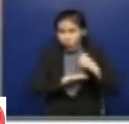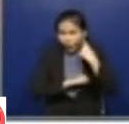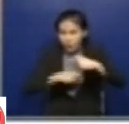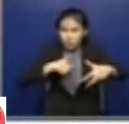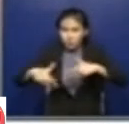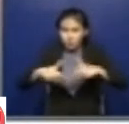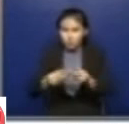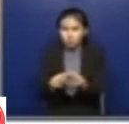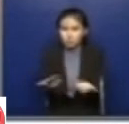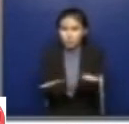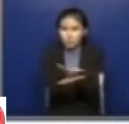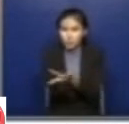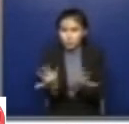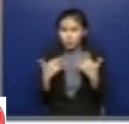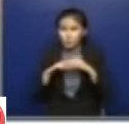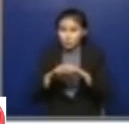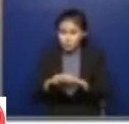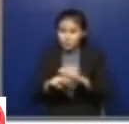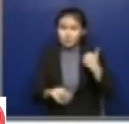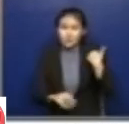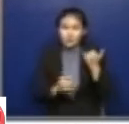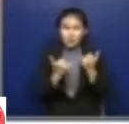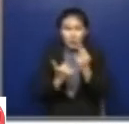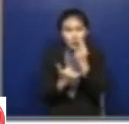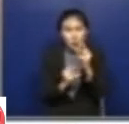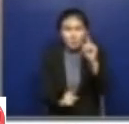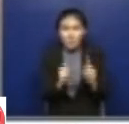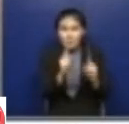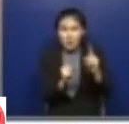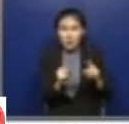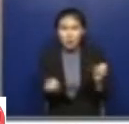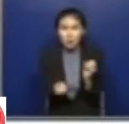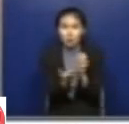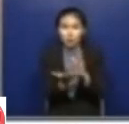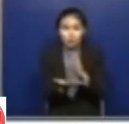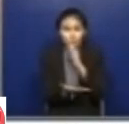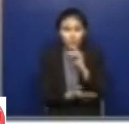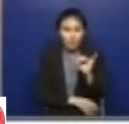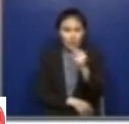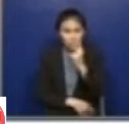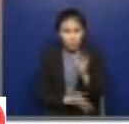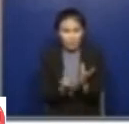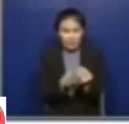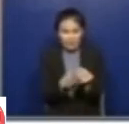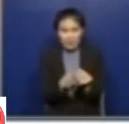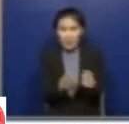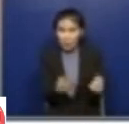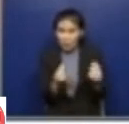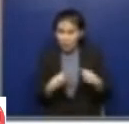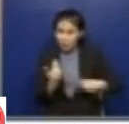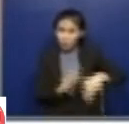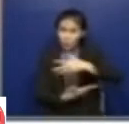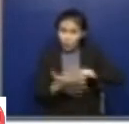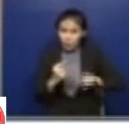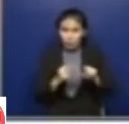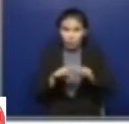นัยยะสำคัญกระบวนการประเมินผลกระทบหรือหากต้องมีการเวนคืนที่ดินก็ให้ปฏิบัติตามมาตร